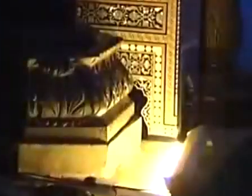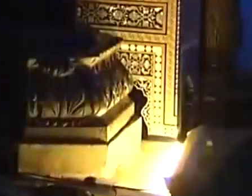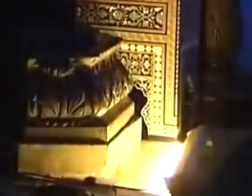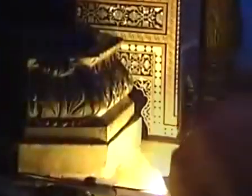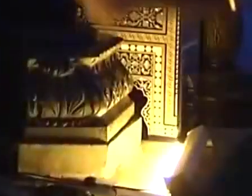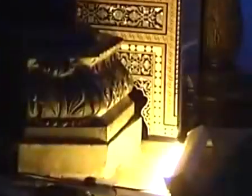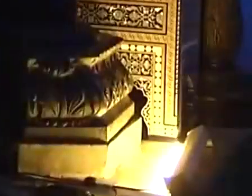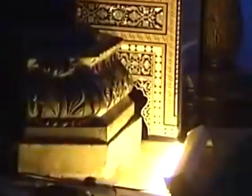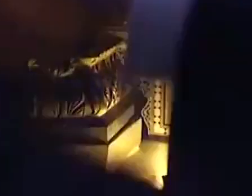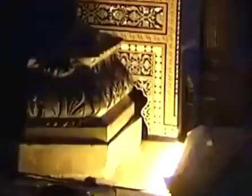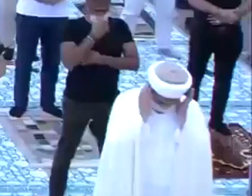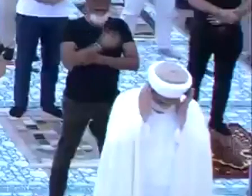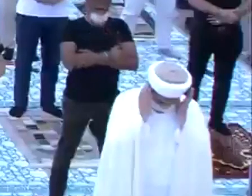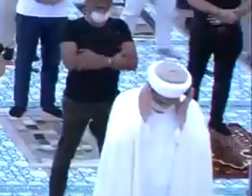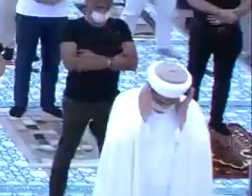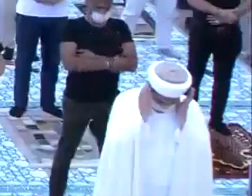Allahu Ekber.